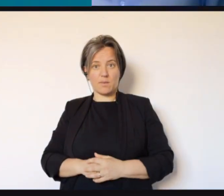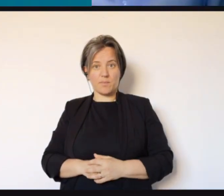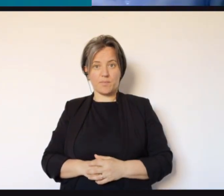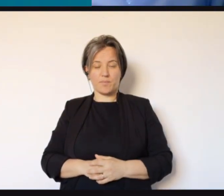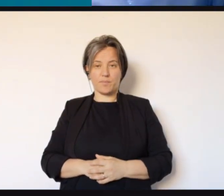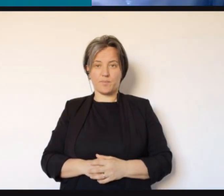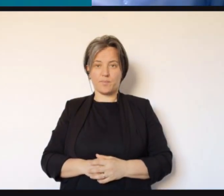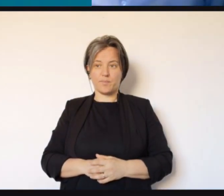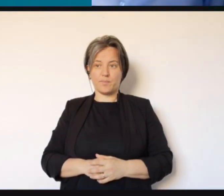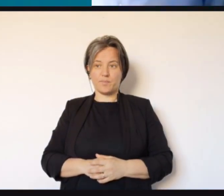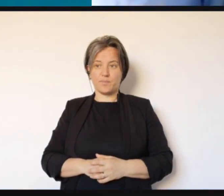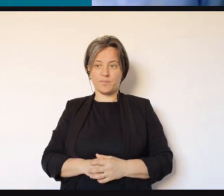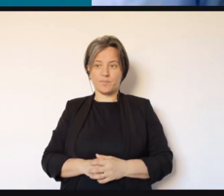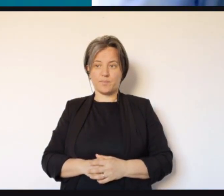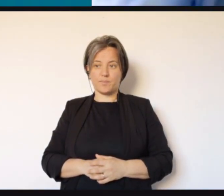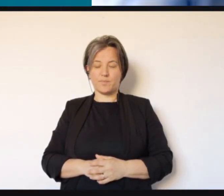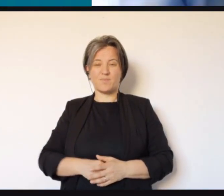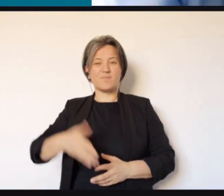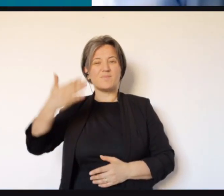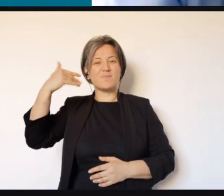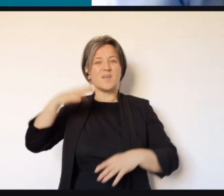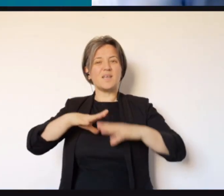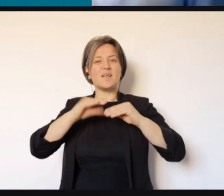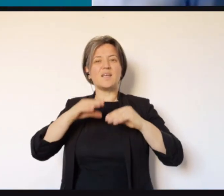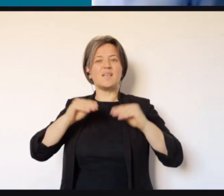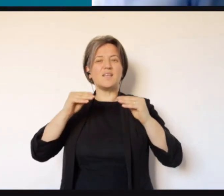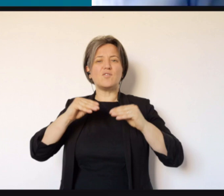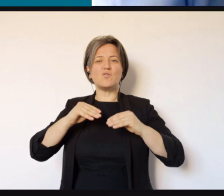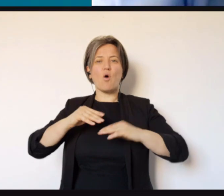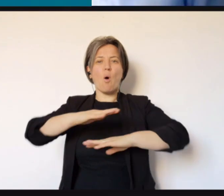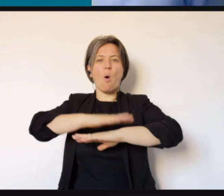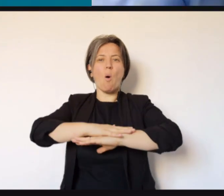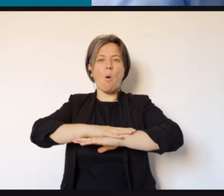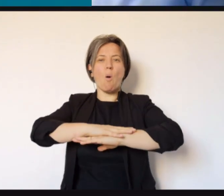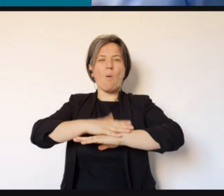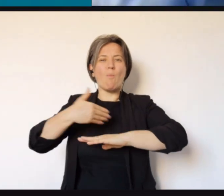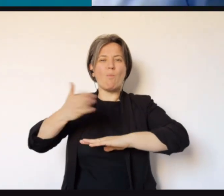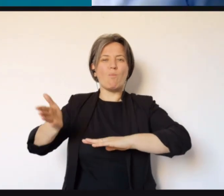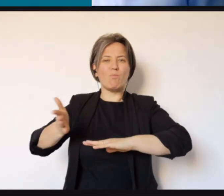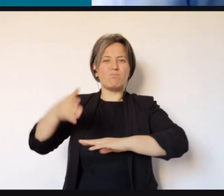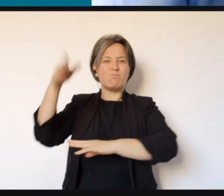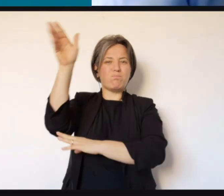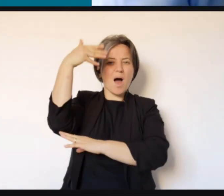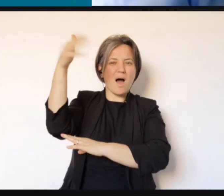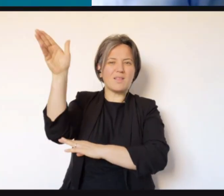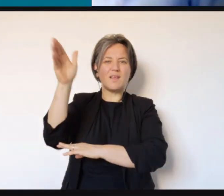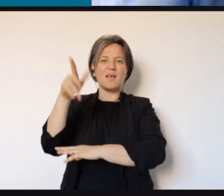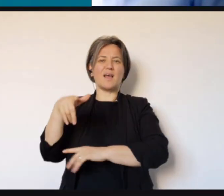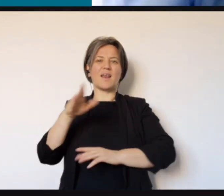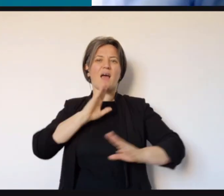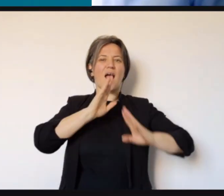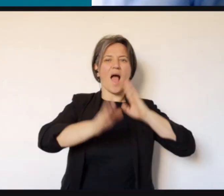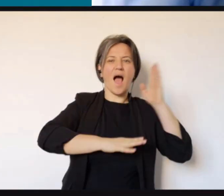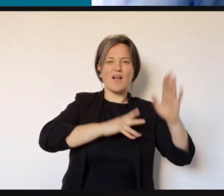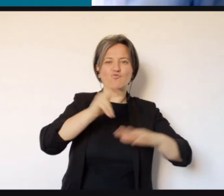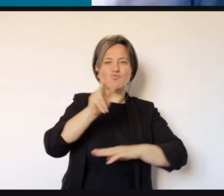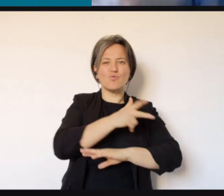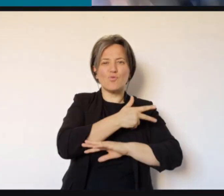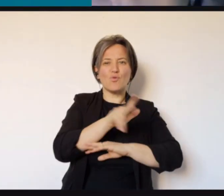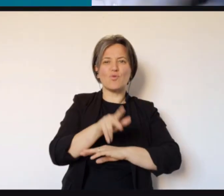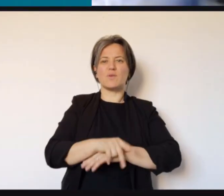Anche il fatto che all'inizio si usciva sul balcone, c'era chi cantava, le